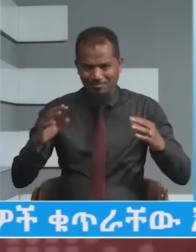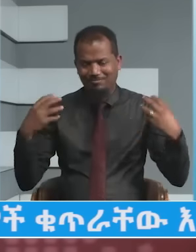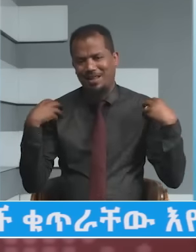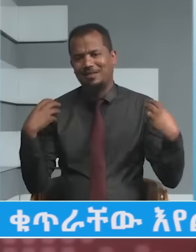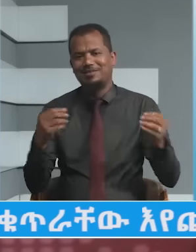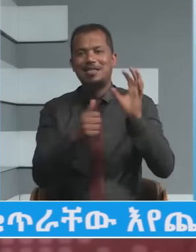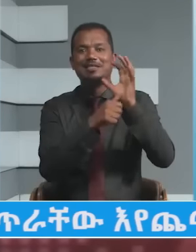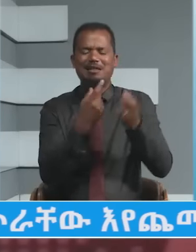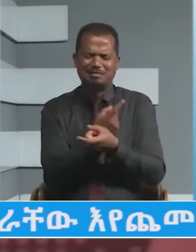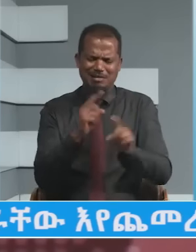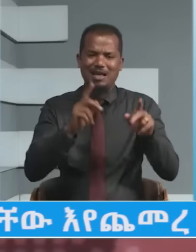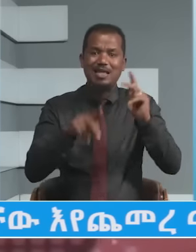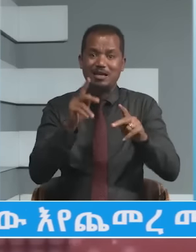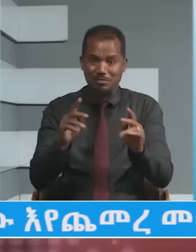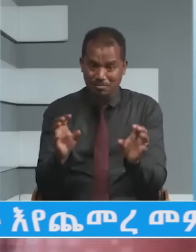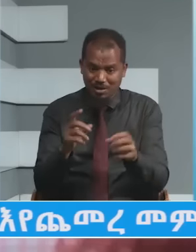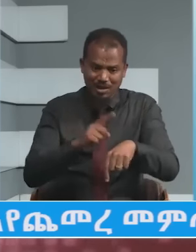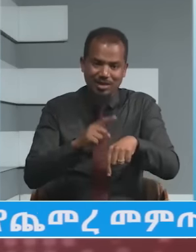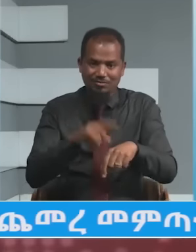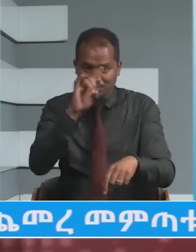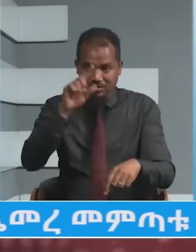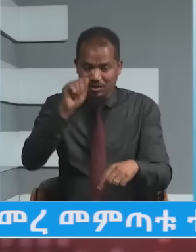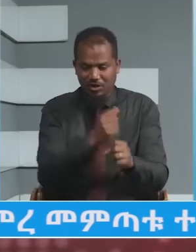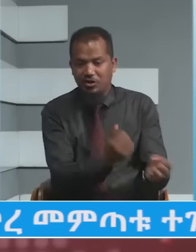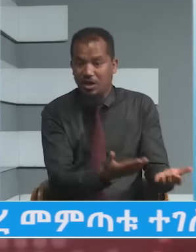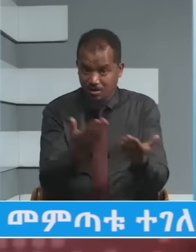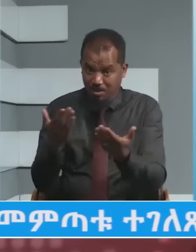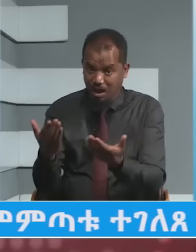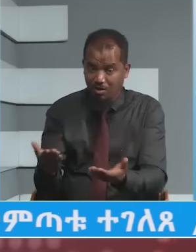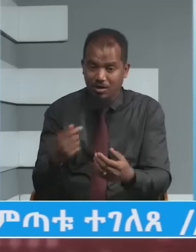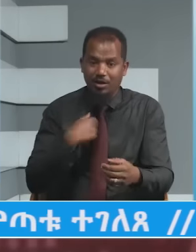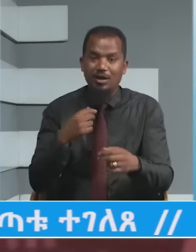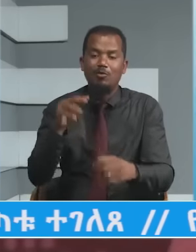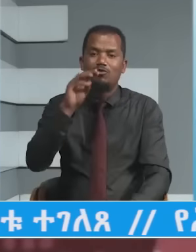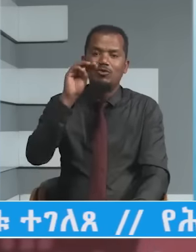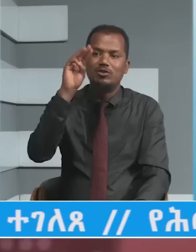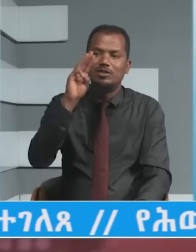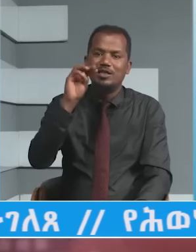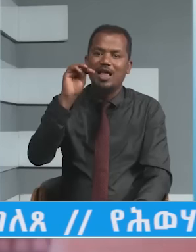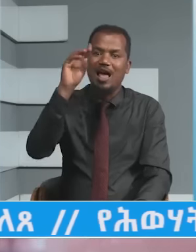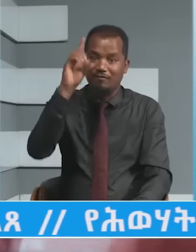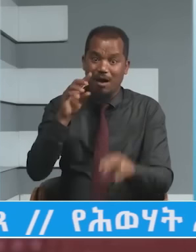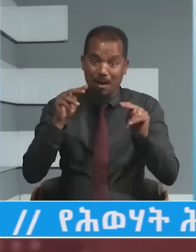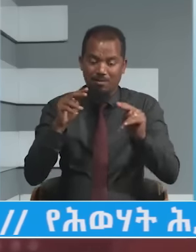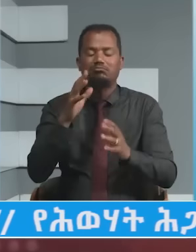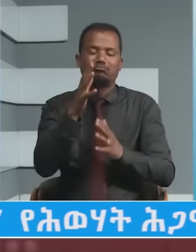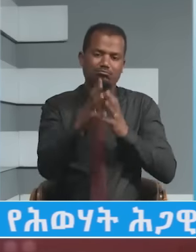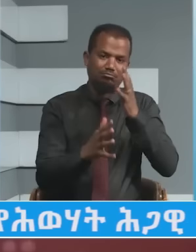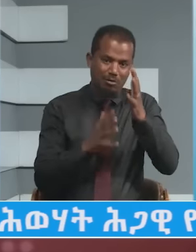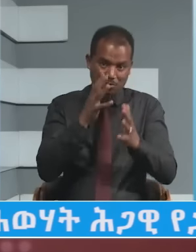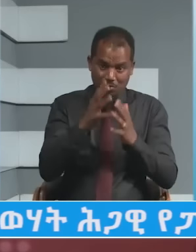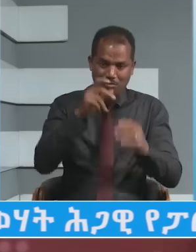ሰላም ጤና ይስጥልን ከኢሳት ነጻ የህዝብ ሚዲያ የኢሳቱን ዜና ሽከርብ ያለው እኔ ሙስጠፋ መሐመድና በመልከት